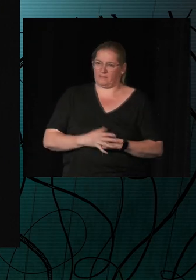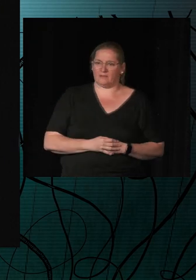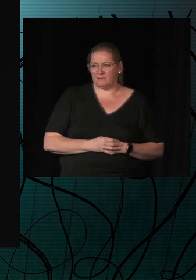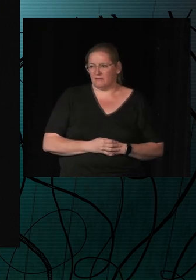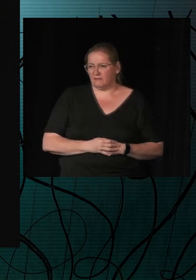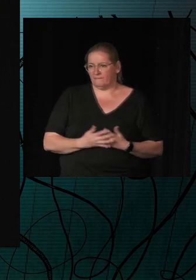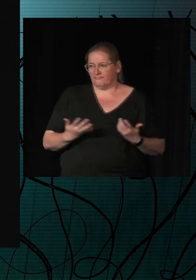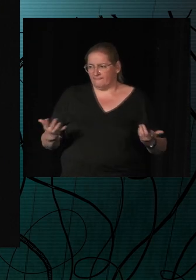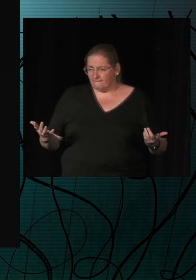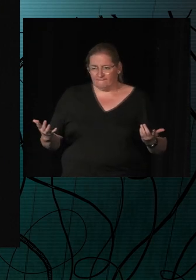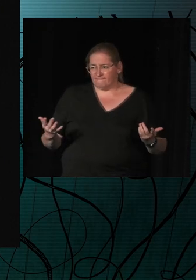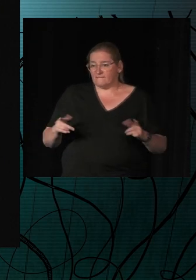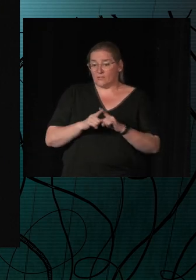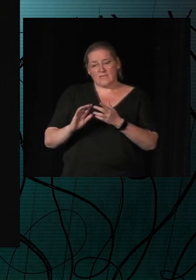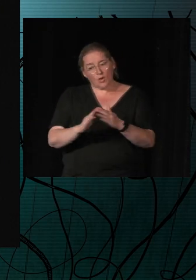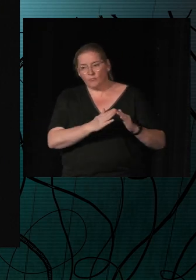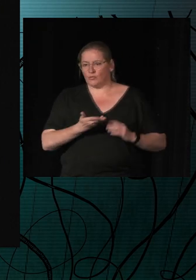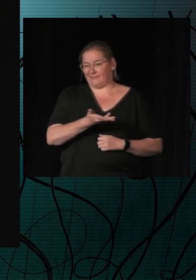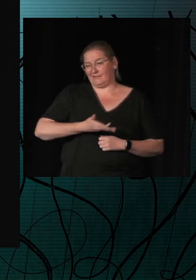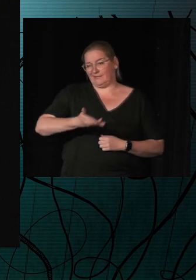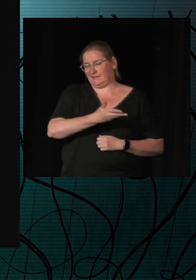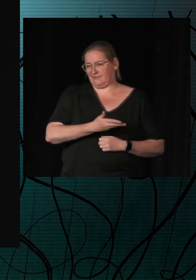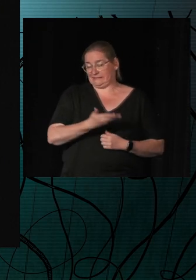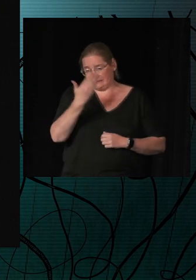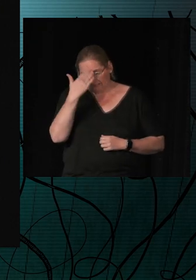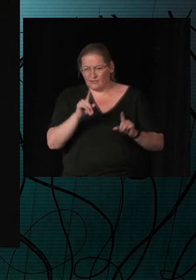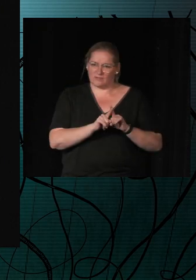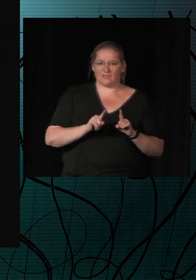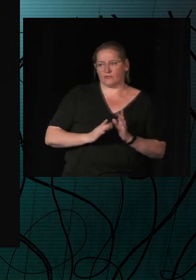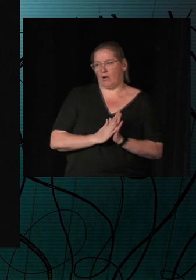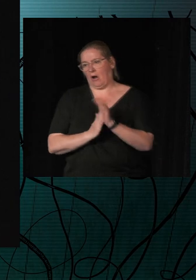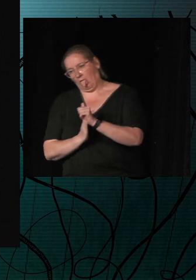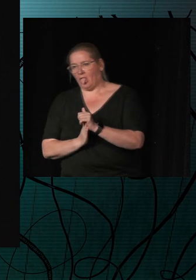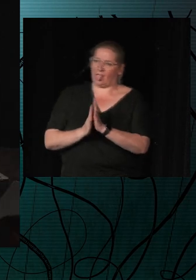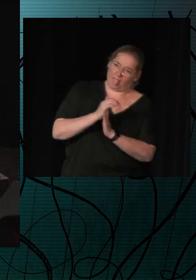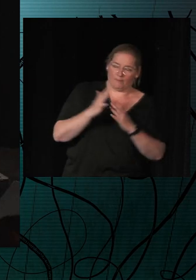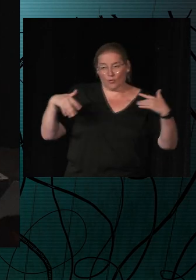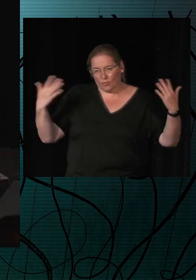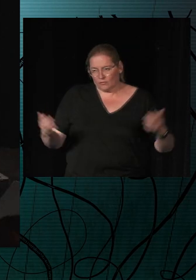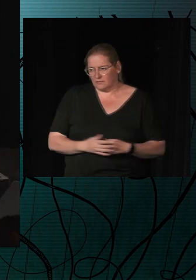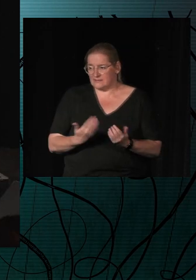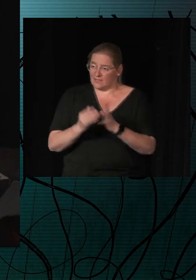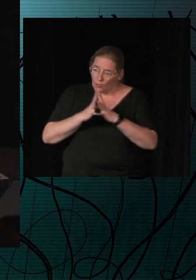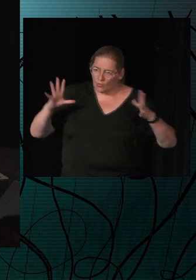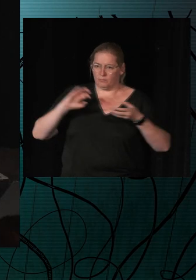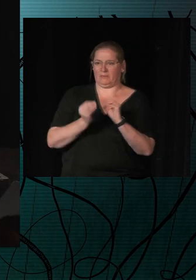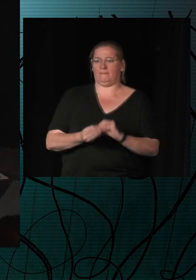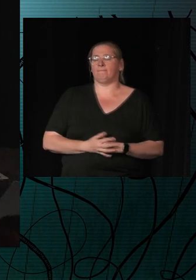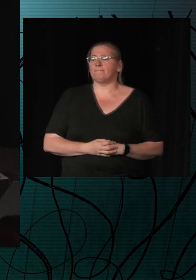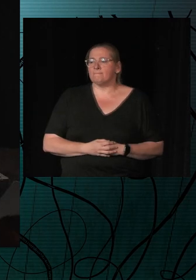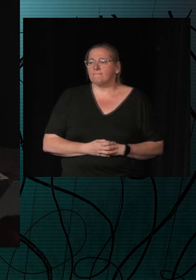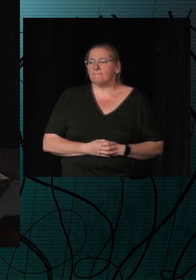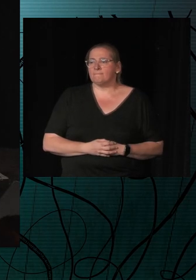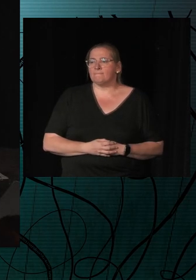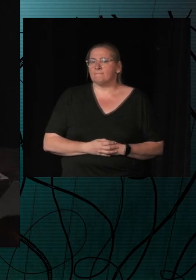qu'il prennent et la commu prend la place qu'elle prend aussi faut quand même le dire et je pense que ça c'est un gros problème parce